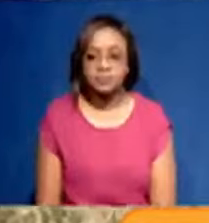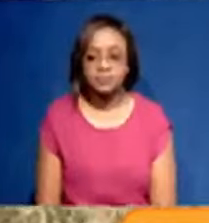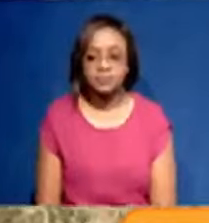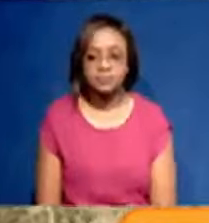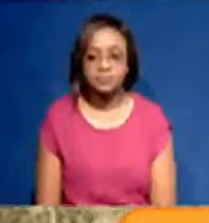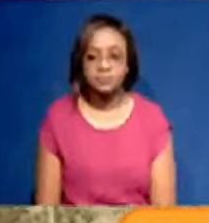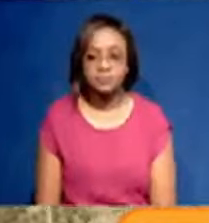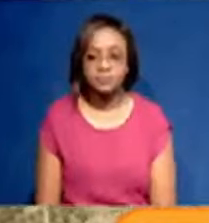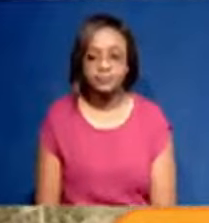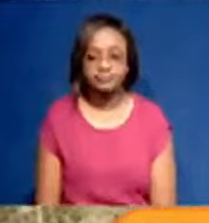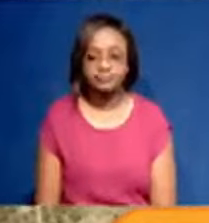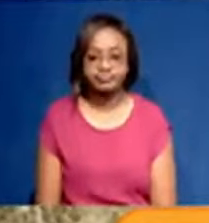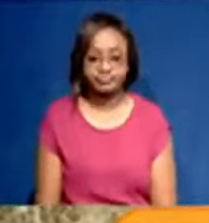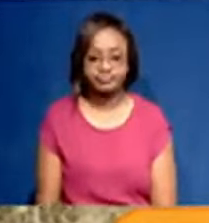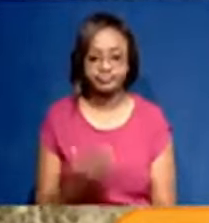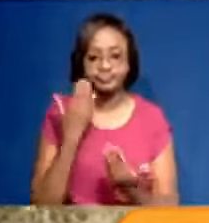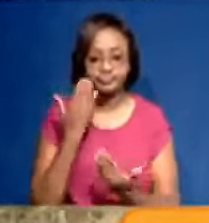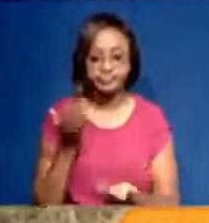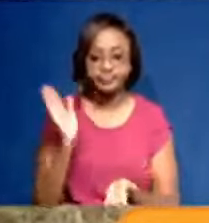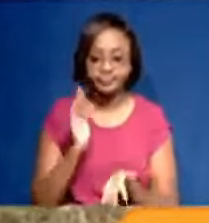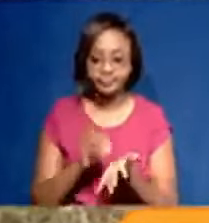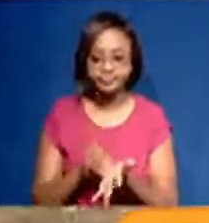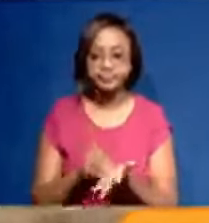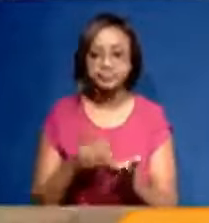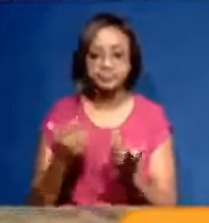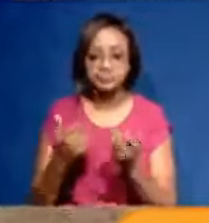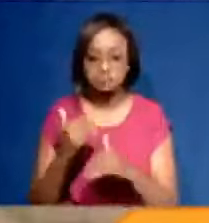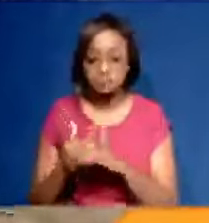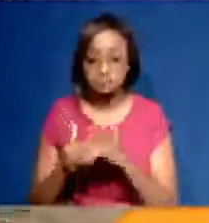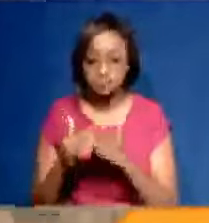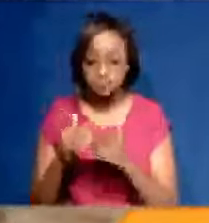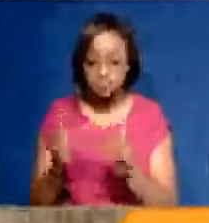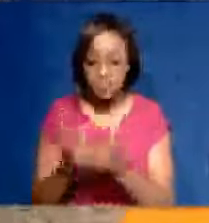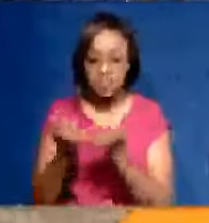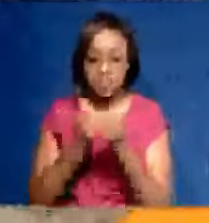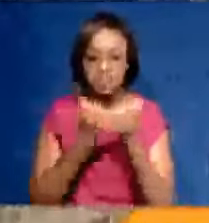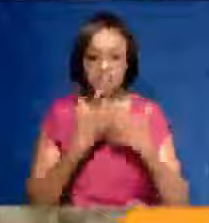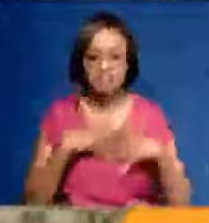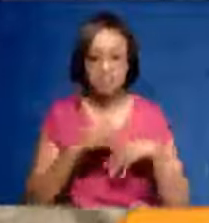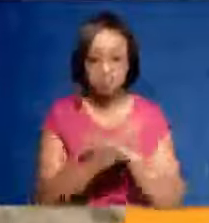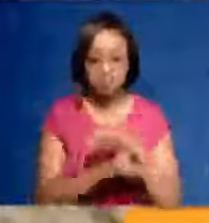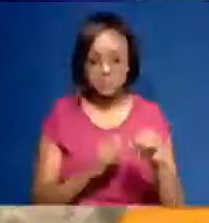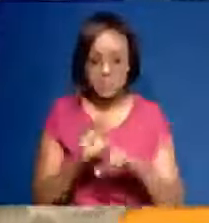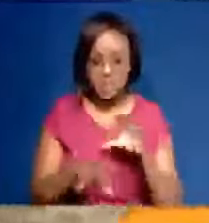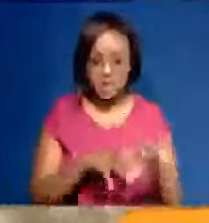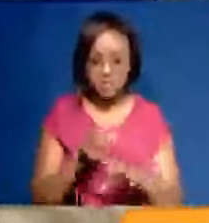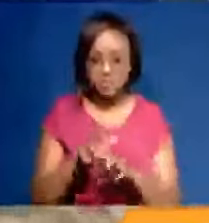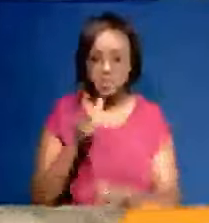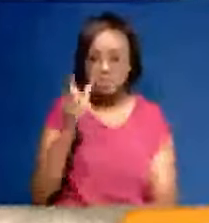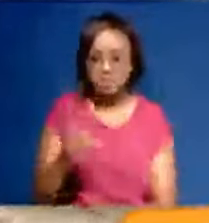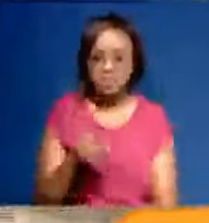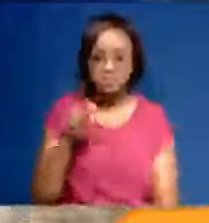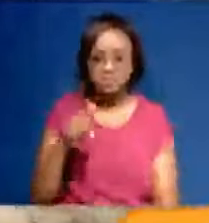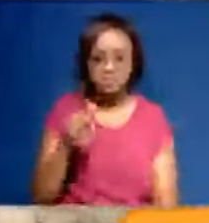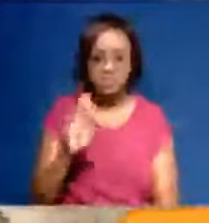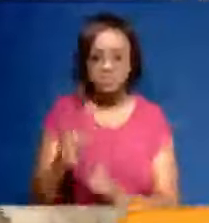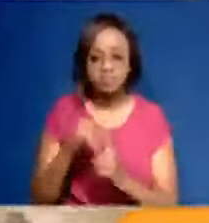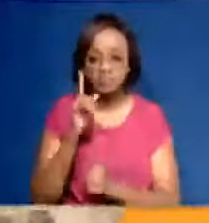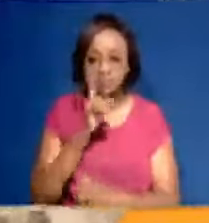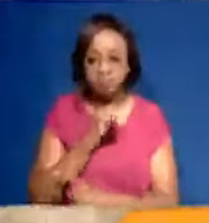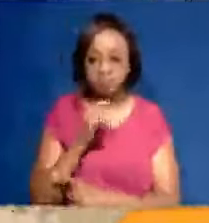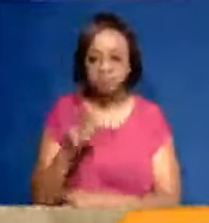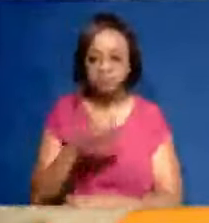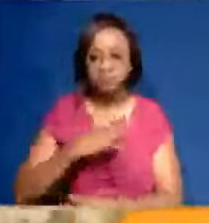kinachoonekana kama kurejea upya kwa visa vya wizi wa mifugo, mtu mmoja ameuawa mapema leo katika eneo la Morijo, Samburu